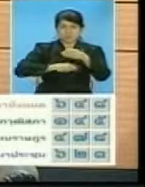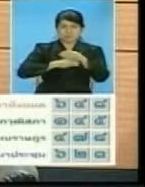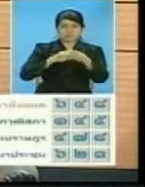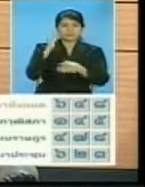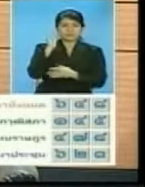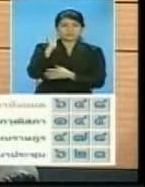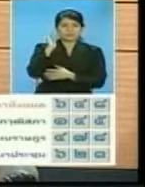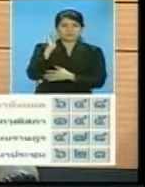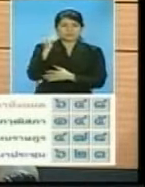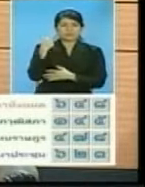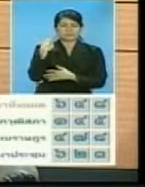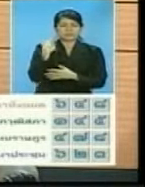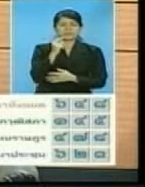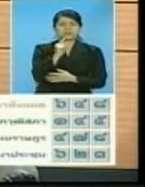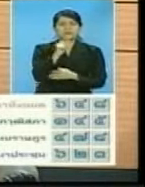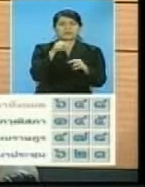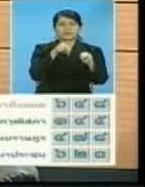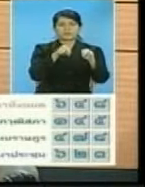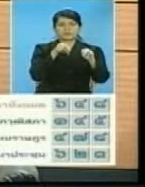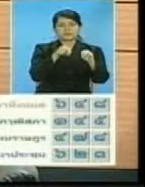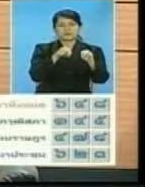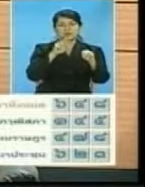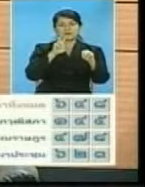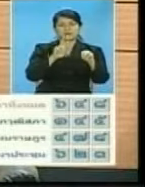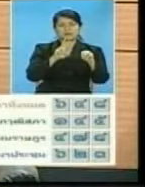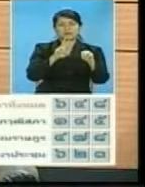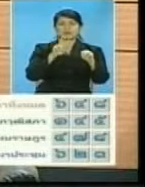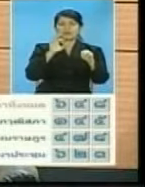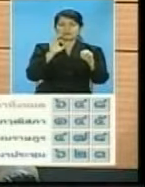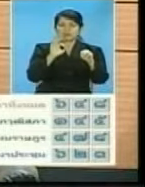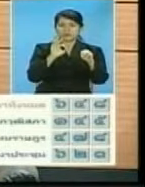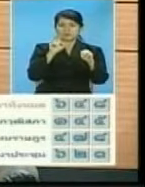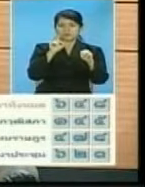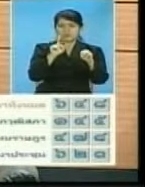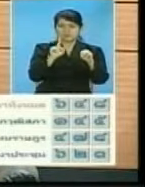คำแปรยติในมาตรา